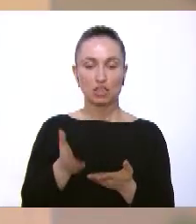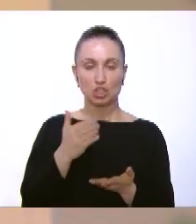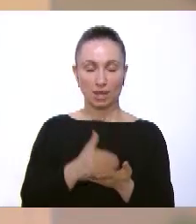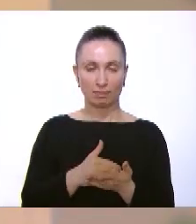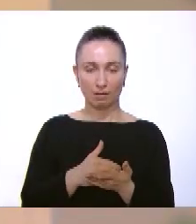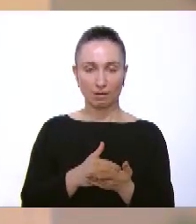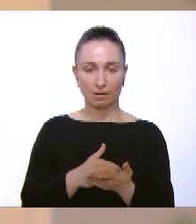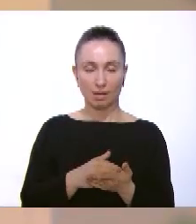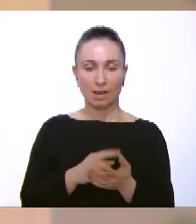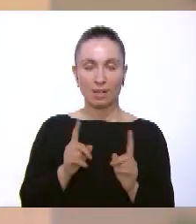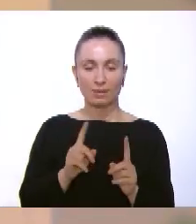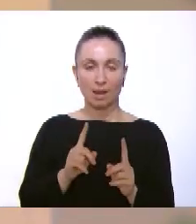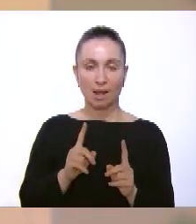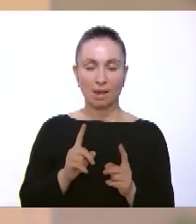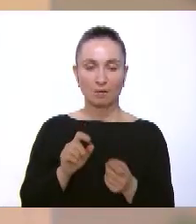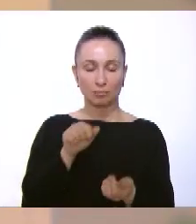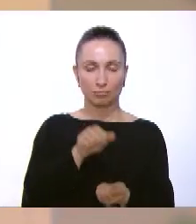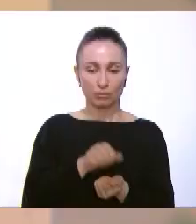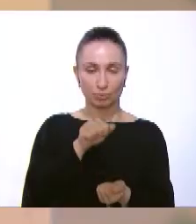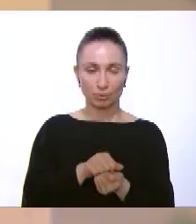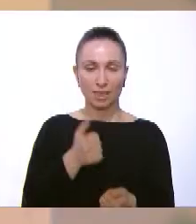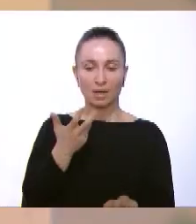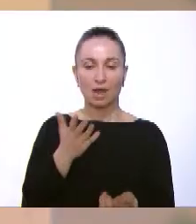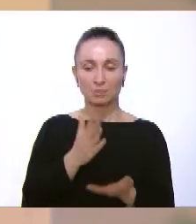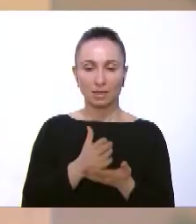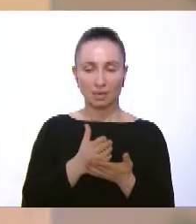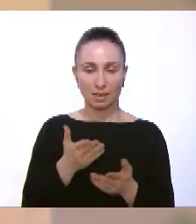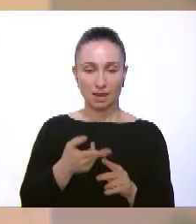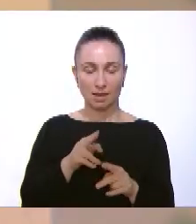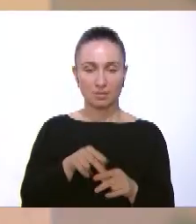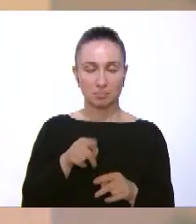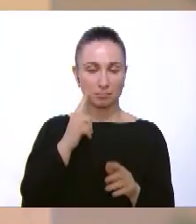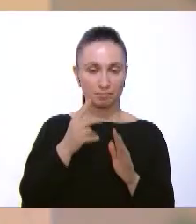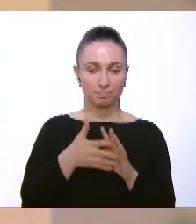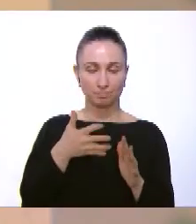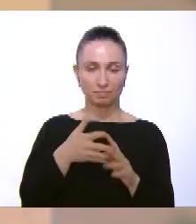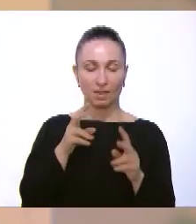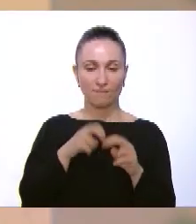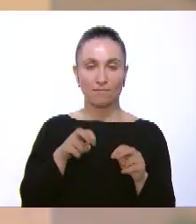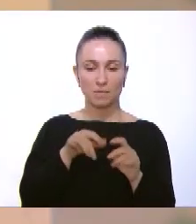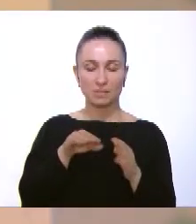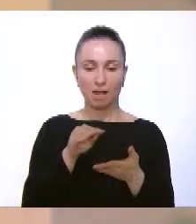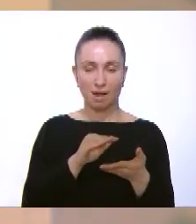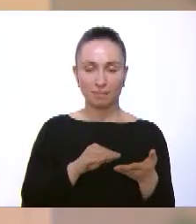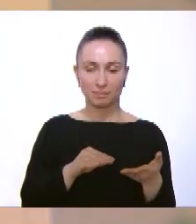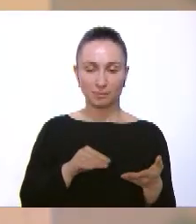ანუ რა სახის პუბლიკაციებია და რამდენია მოგეხსენებათ, ეს ასახავს იმ კვლევითი